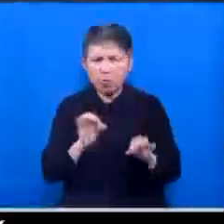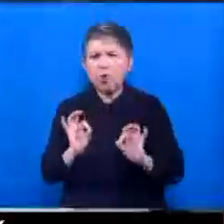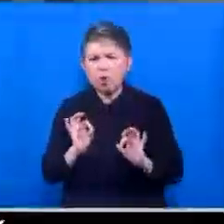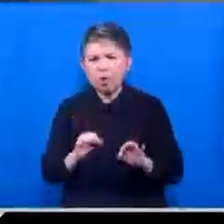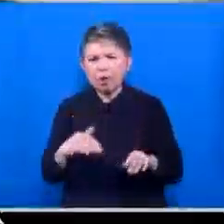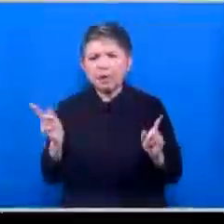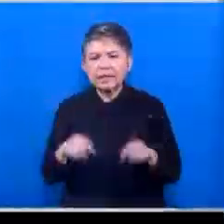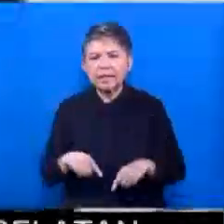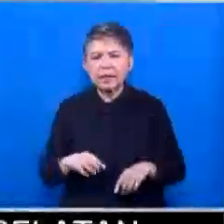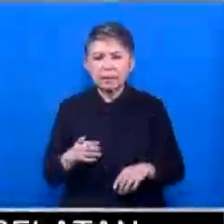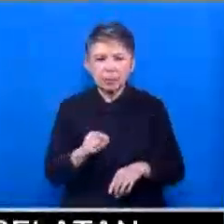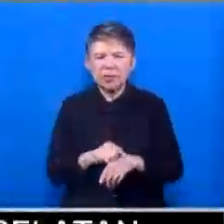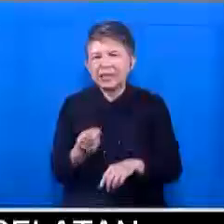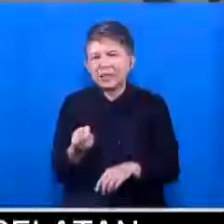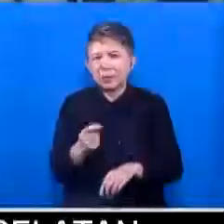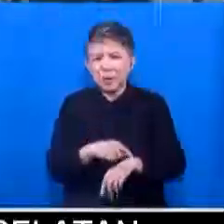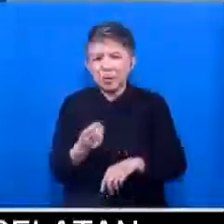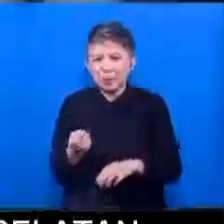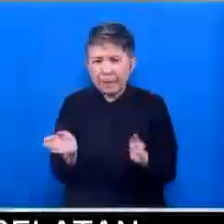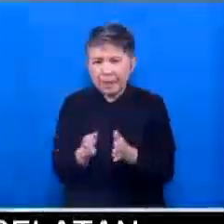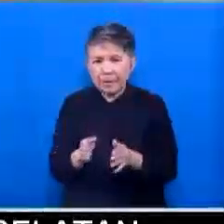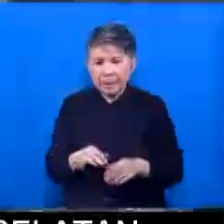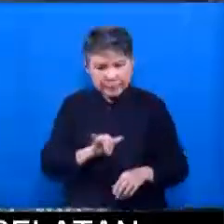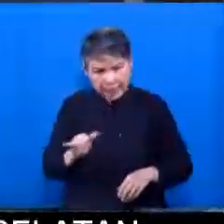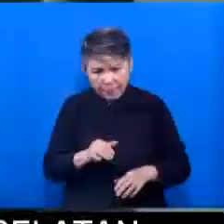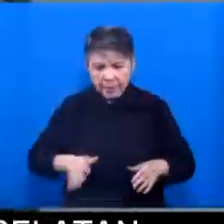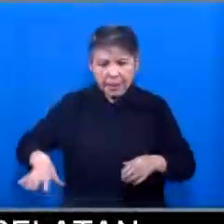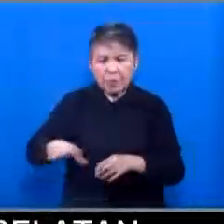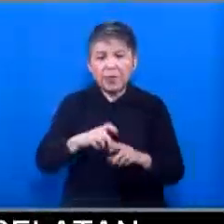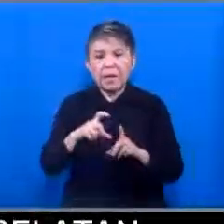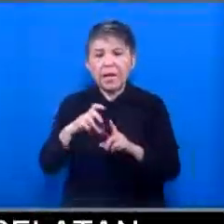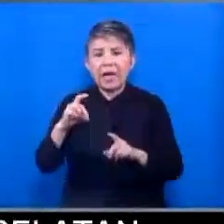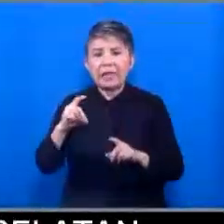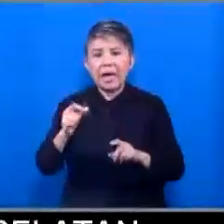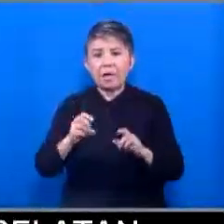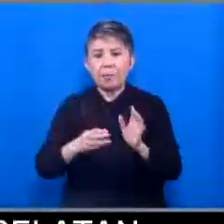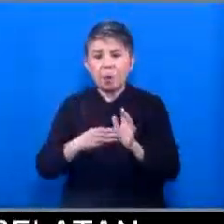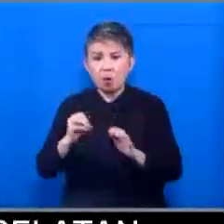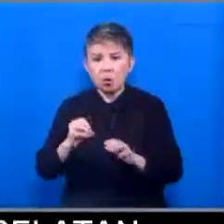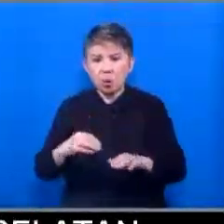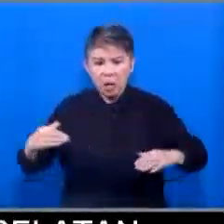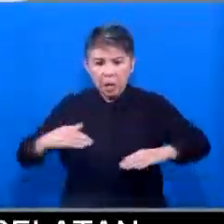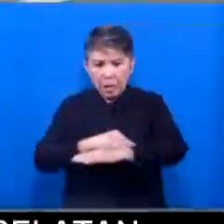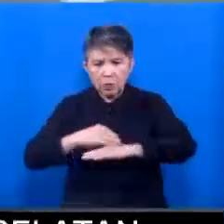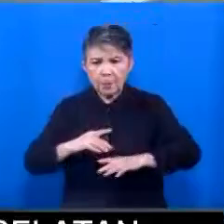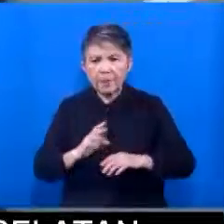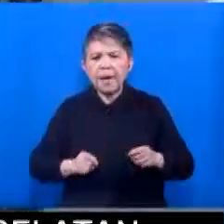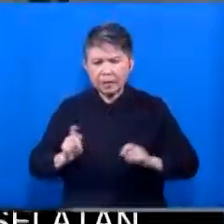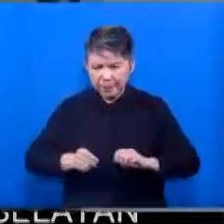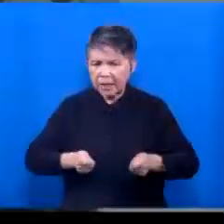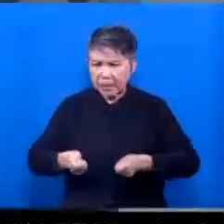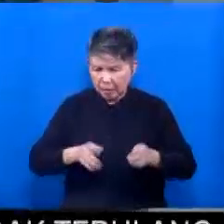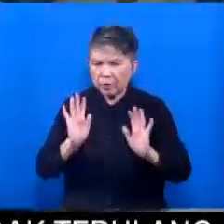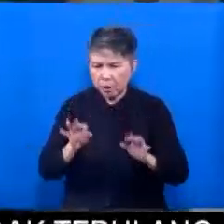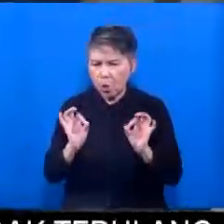lintas hanya terjadi beberapa saat. Hal yang sama terlihat di kawasan Darmo. Arus lalu lintas memang ramai tapi masih terkendali sekalipun